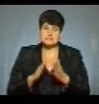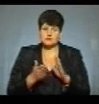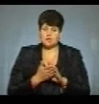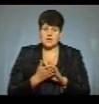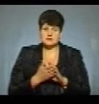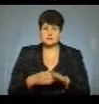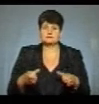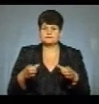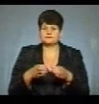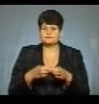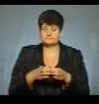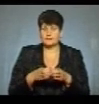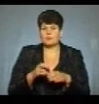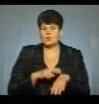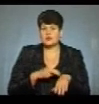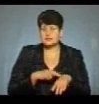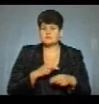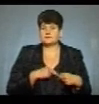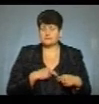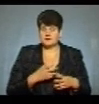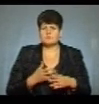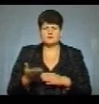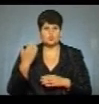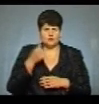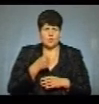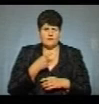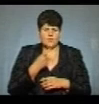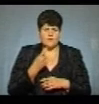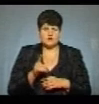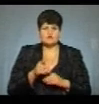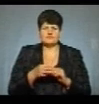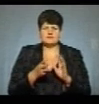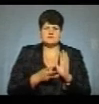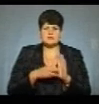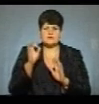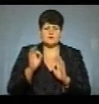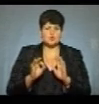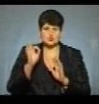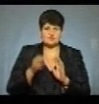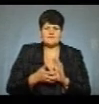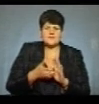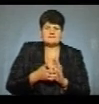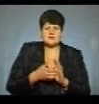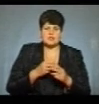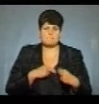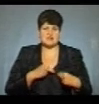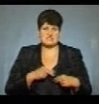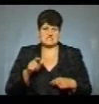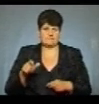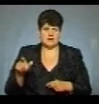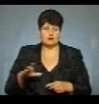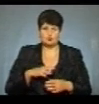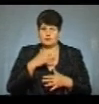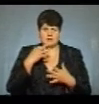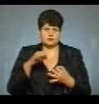комплектом поліції за останній рік? Тому що ви говорили минулого року, що 18% вам не вистачає працівників, було багато